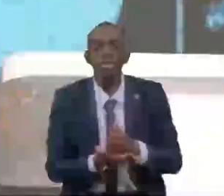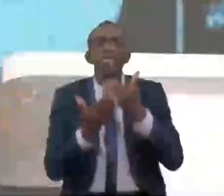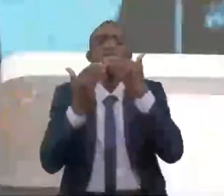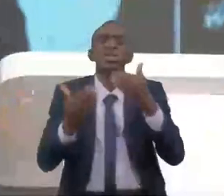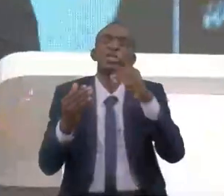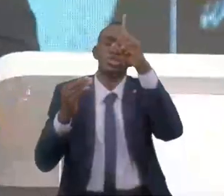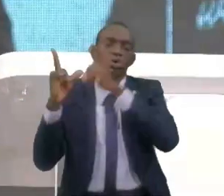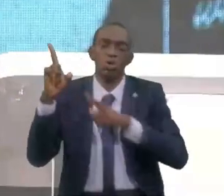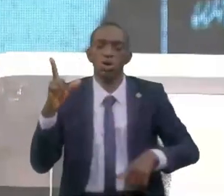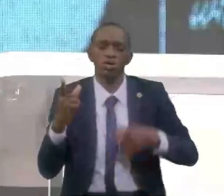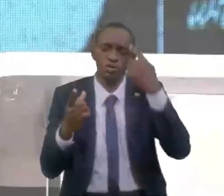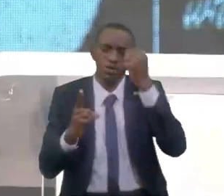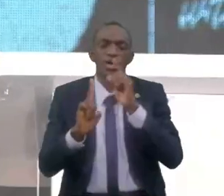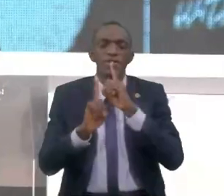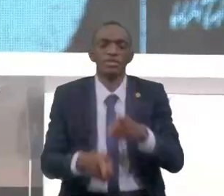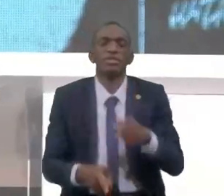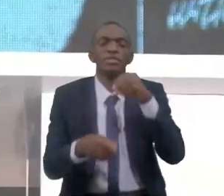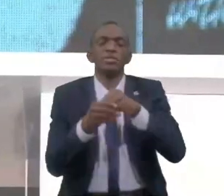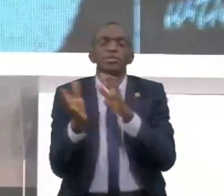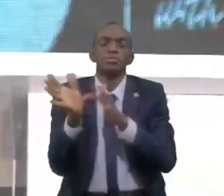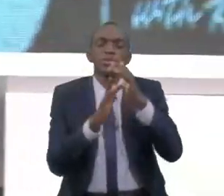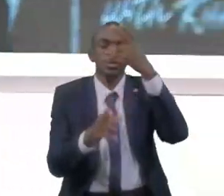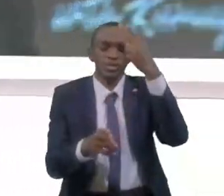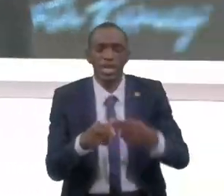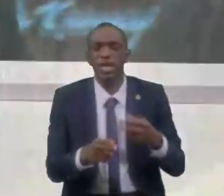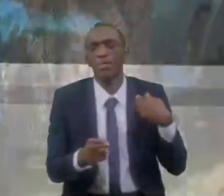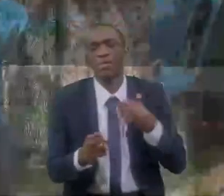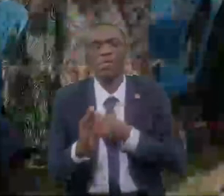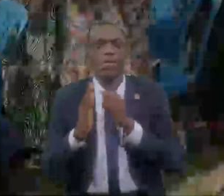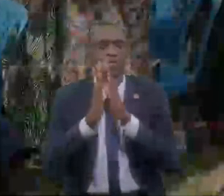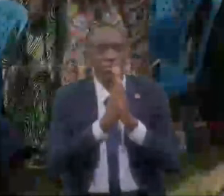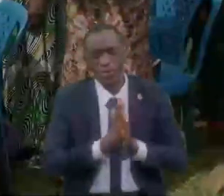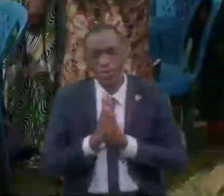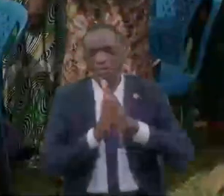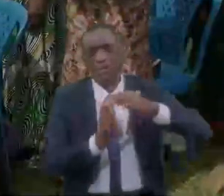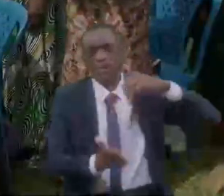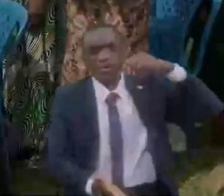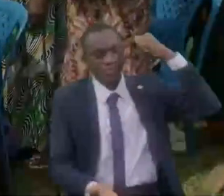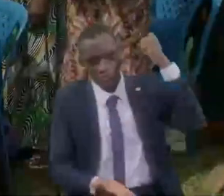Merci Père pour l'exaucement. Au nom de Jésus, nous prions.